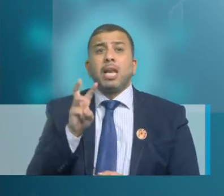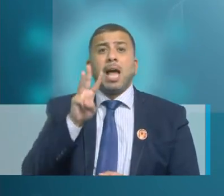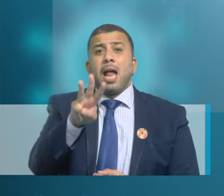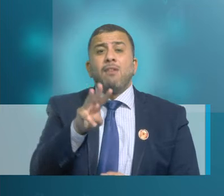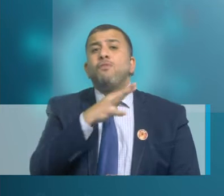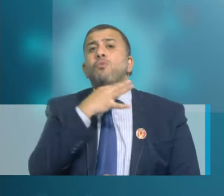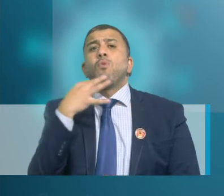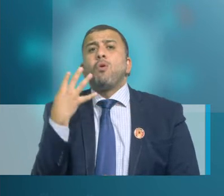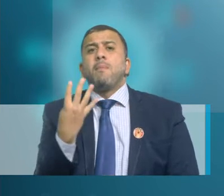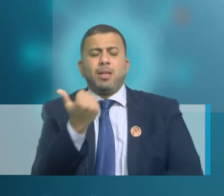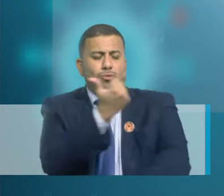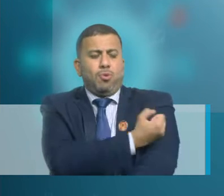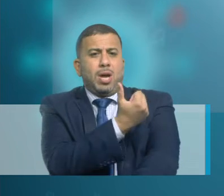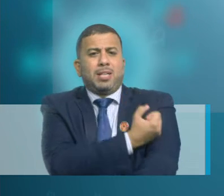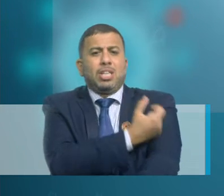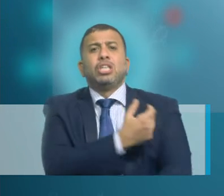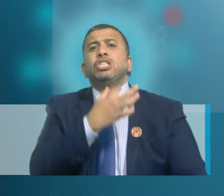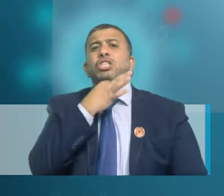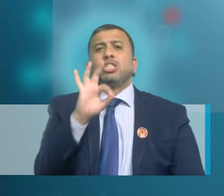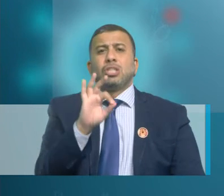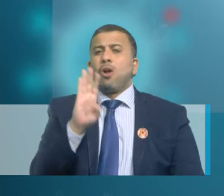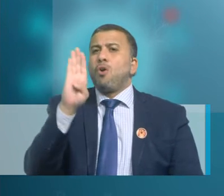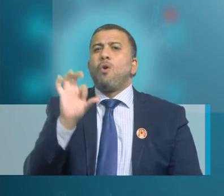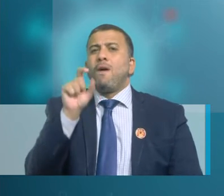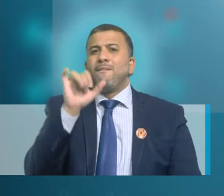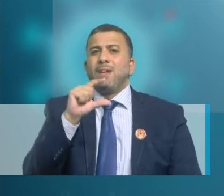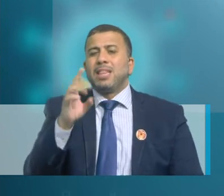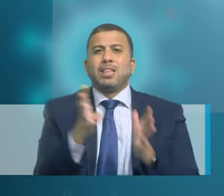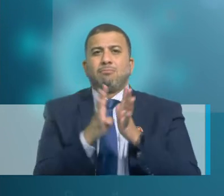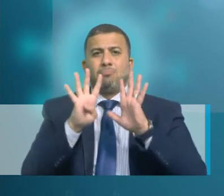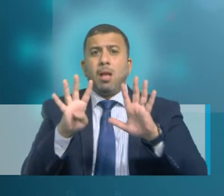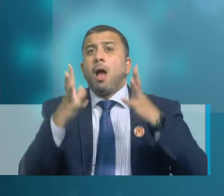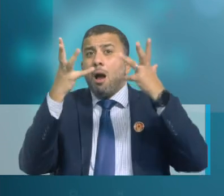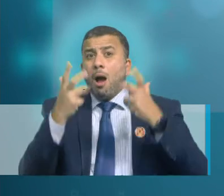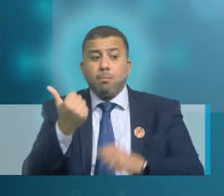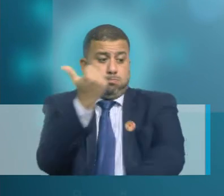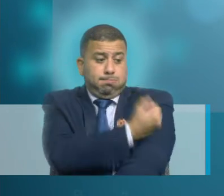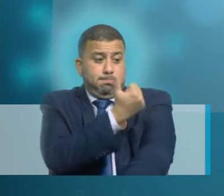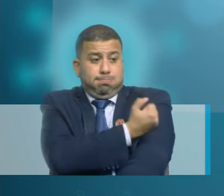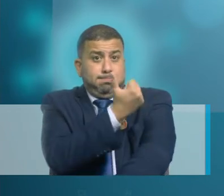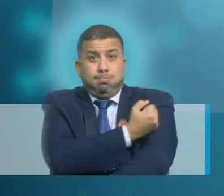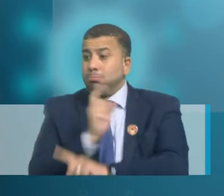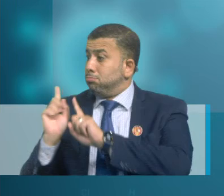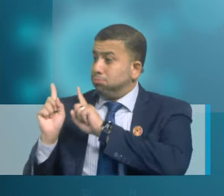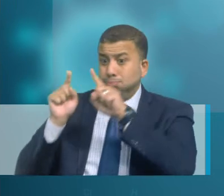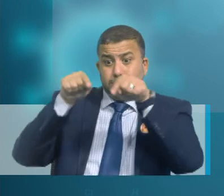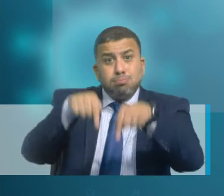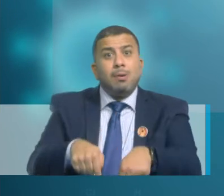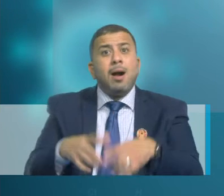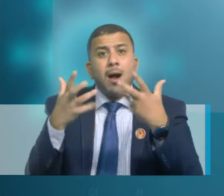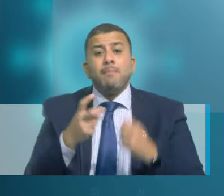29,400 جرعة جديدة من لقاح كوفيد-19، وبذلك يبلغ مجموع الجرعات التي تم تقديمها حتى الآن